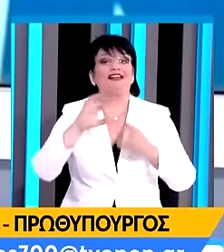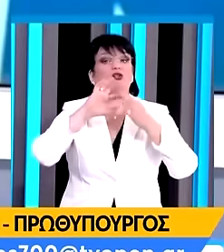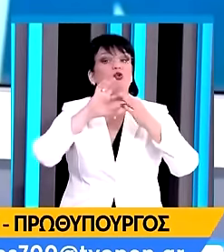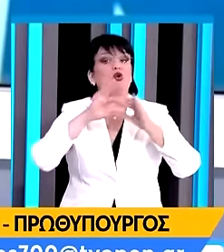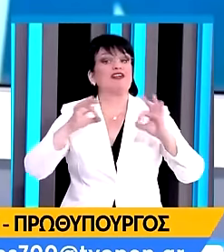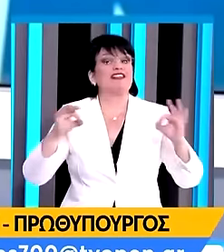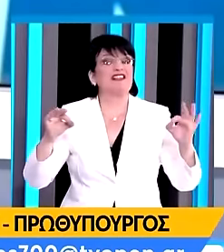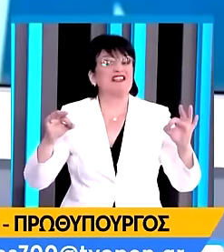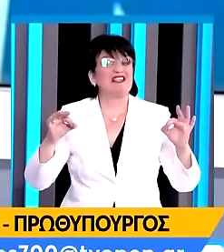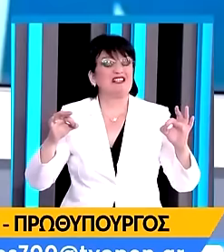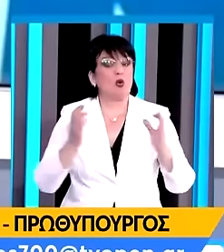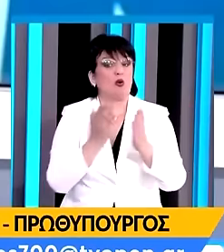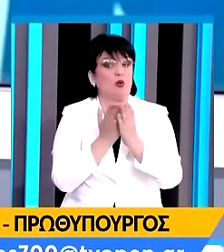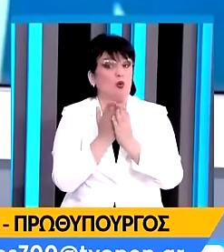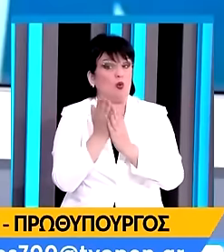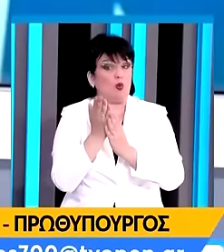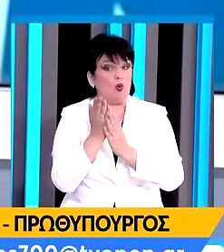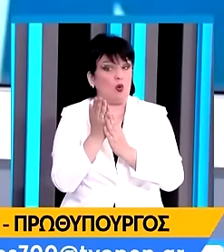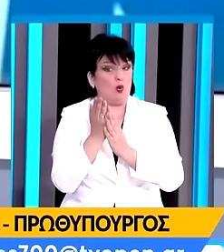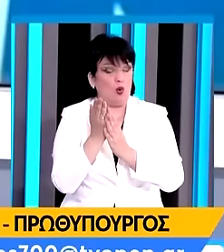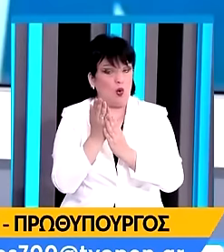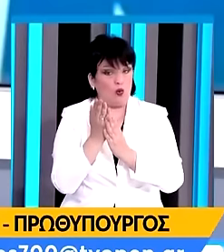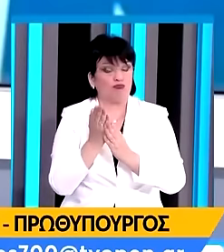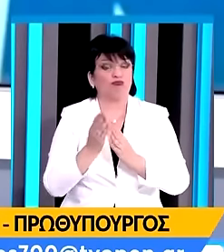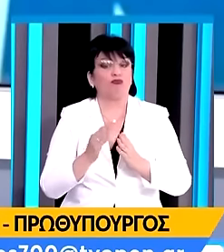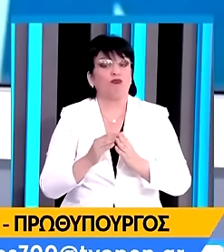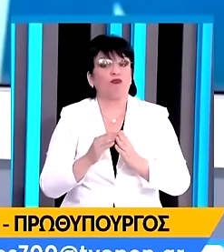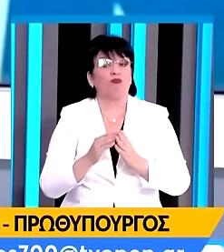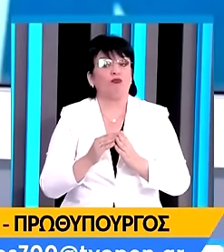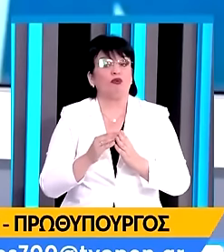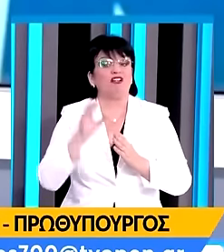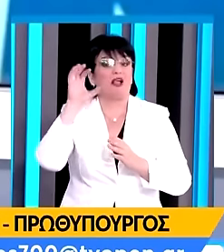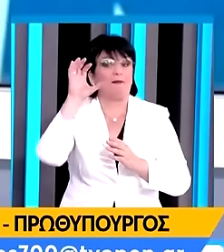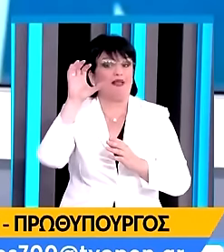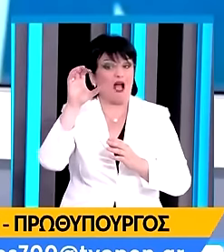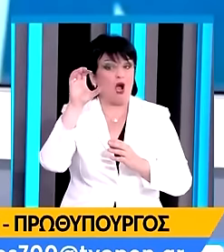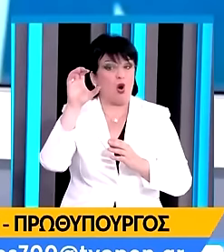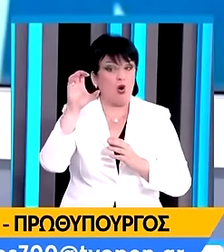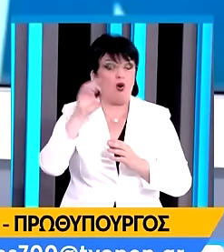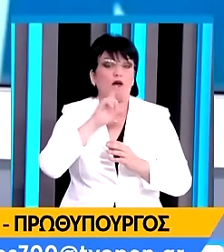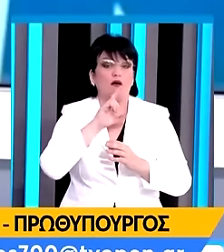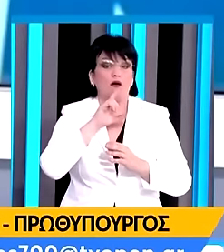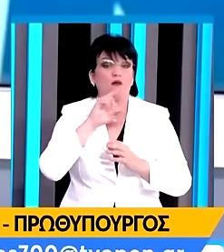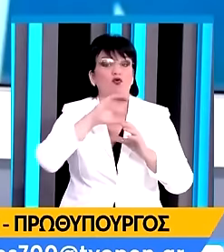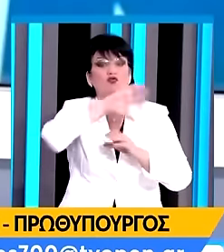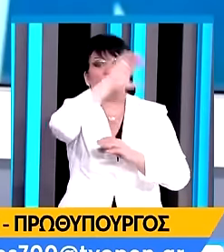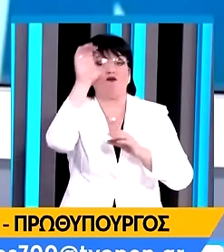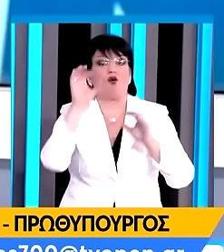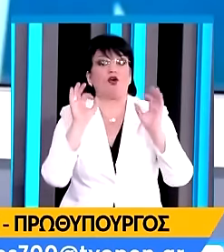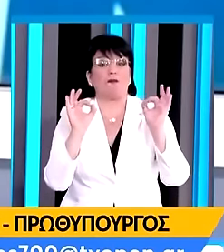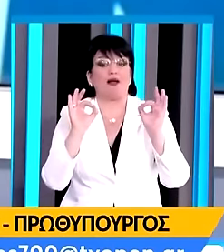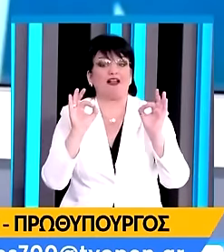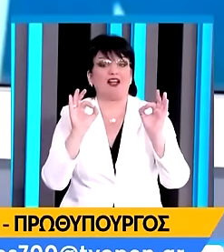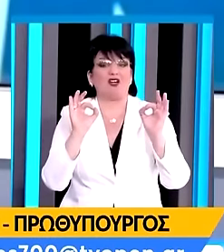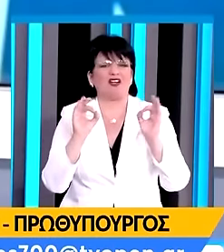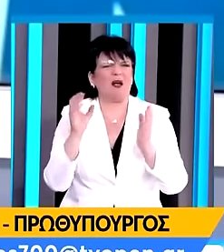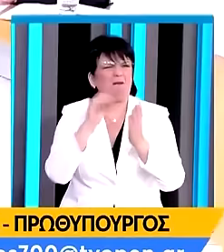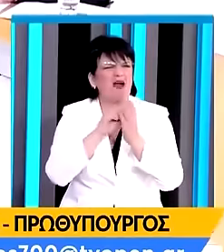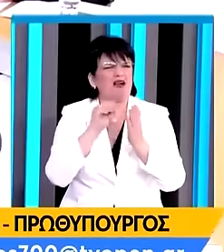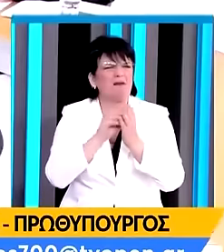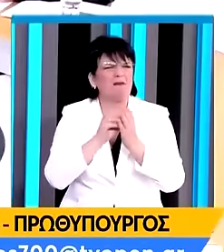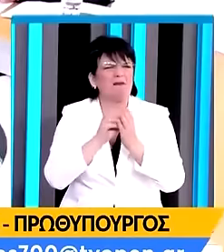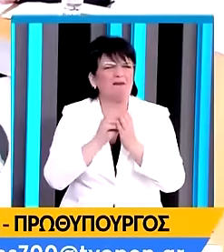ιστορικό δίκαιο, το οποίο δεν επιτρέπει σε μια χώρα σαν τη Βόρεια Μακεδονία να επανέρχεται σε